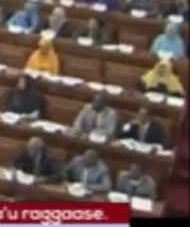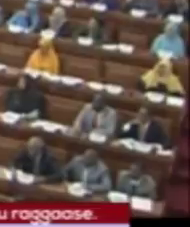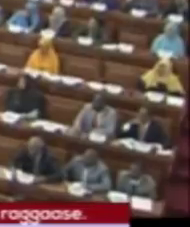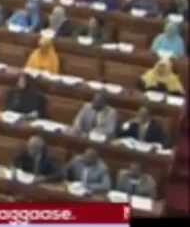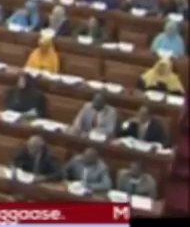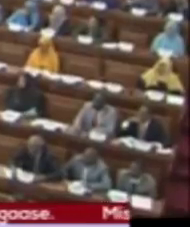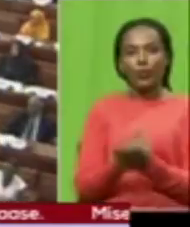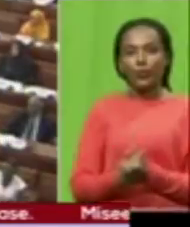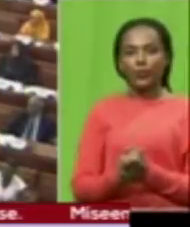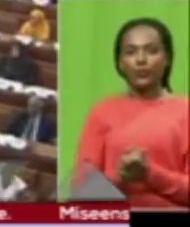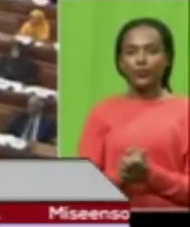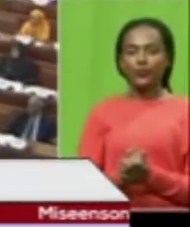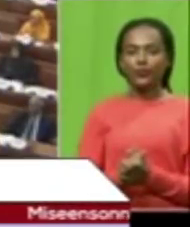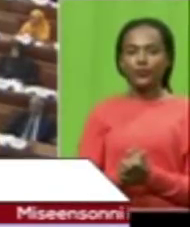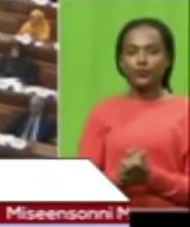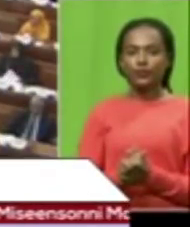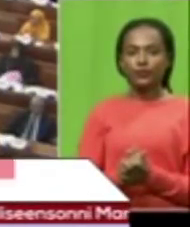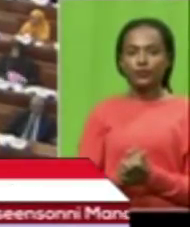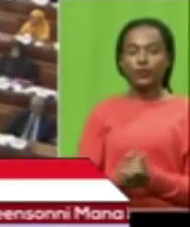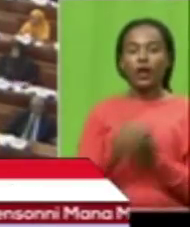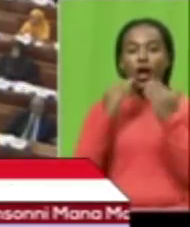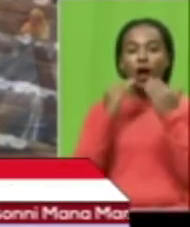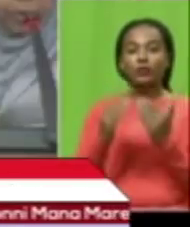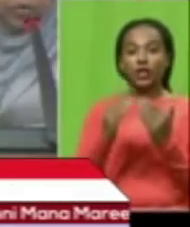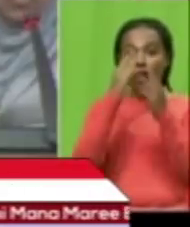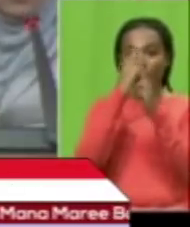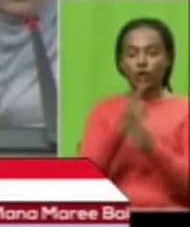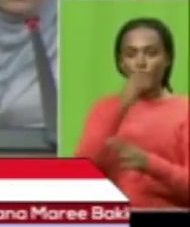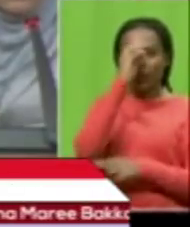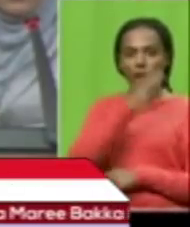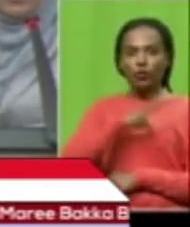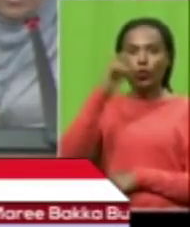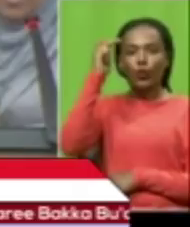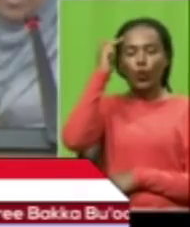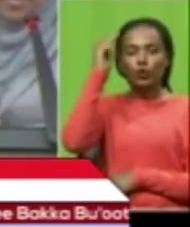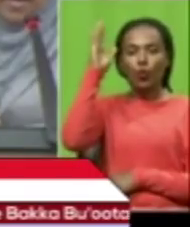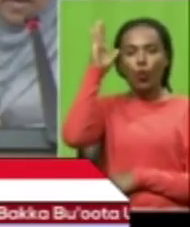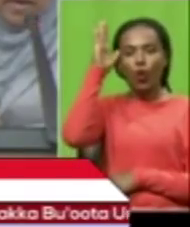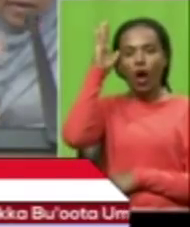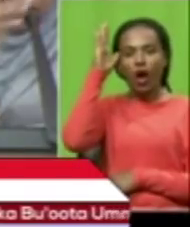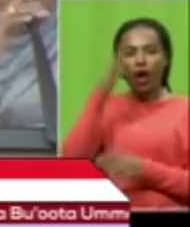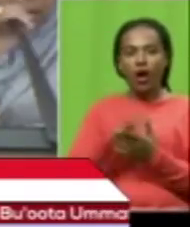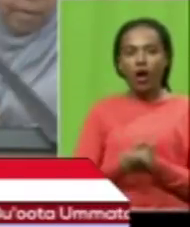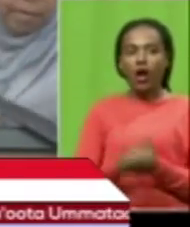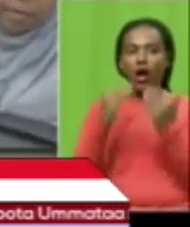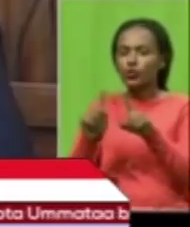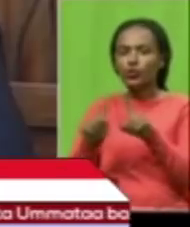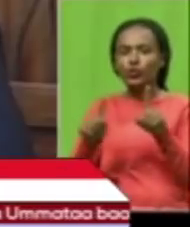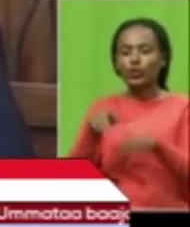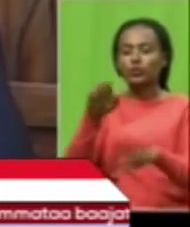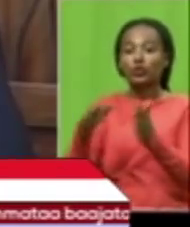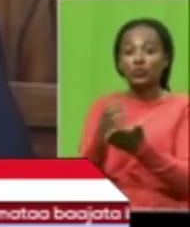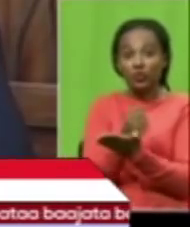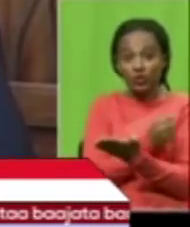Manni maree bakka bu'oota ummataa baajata bara 2011 irratti bakka ministeer muummee Dr. Abiy Ahmed argamanitti